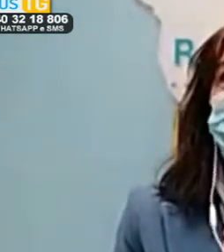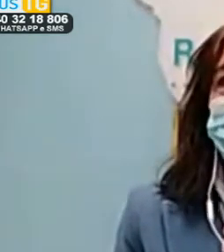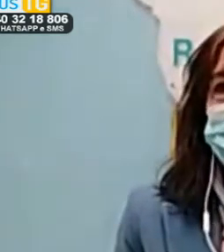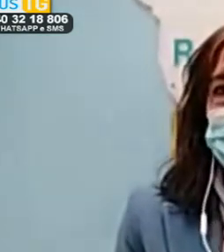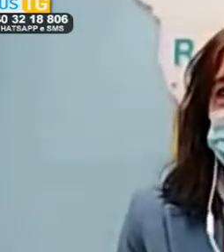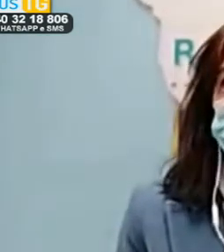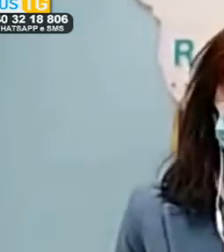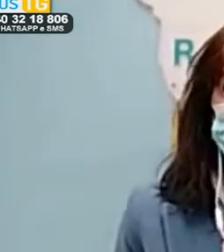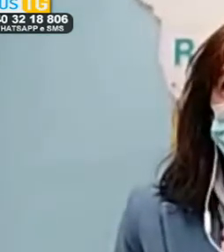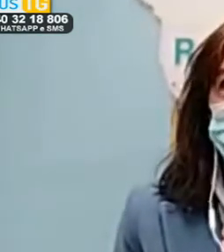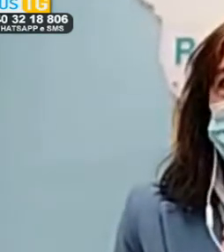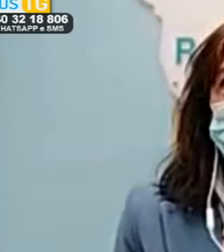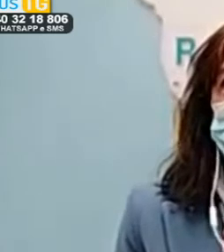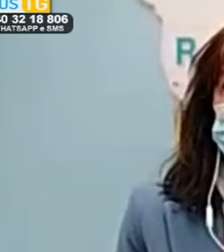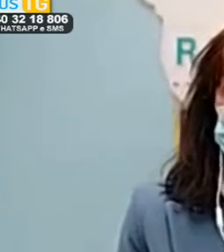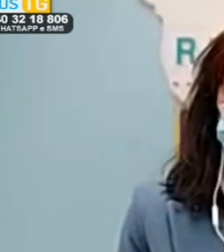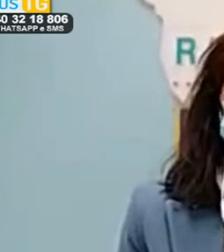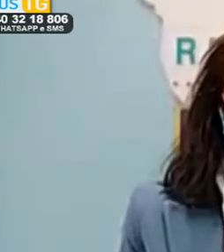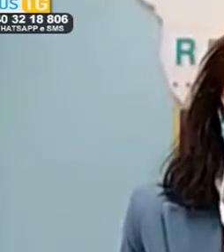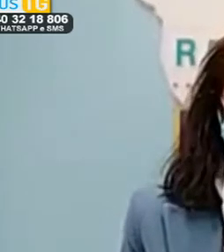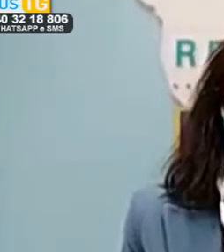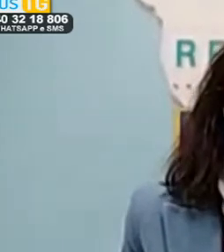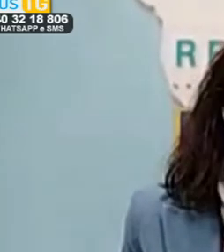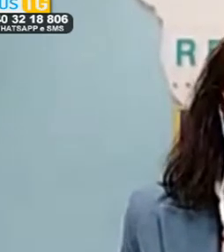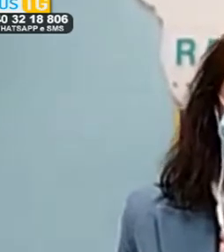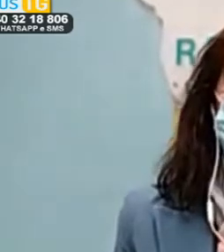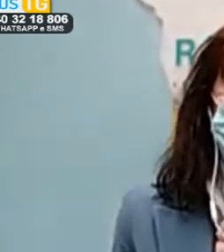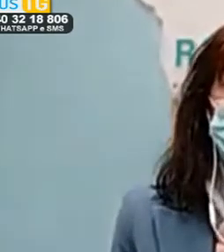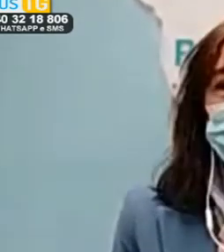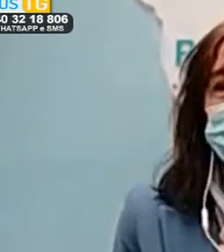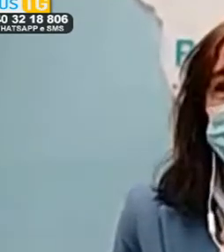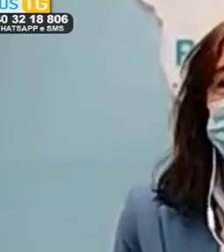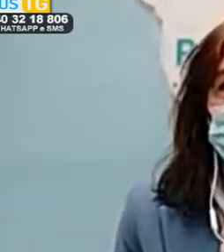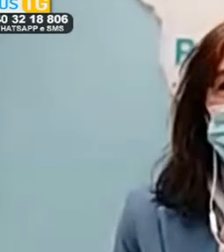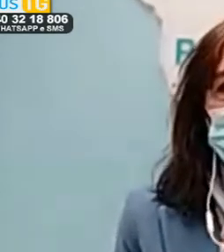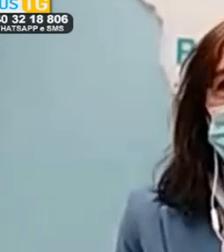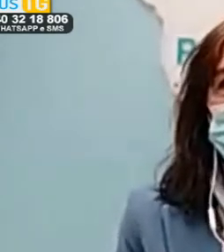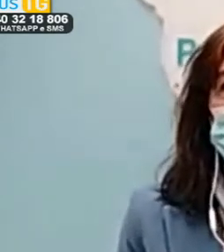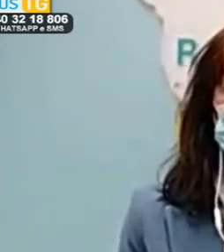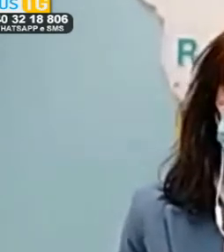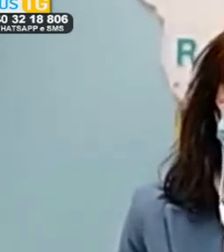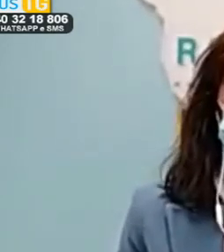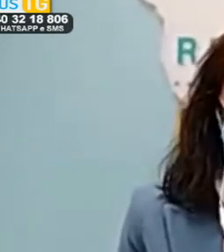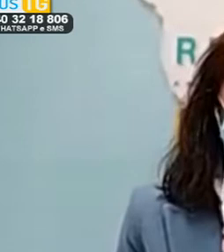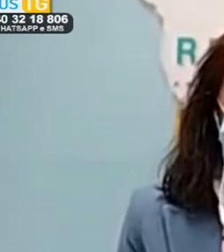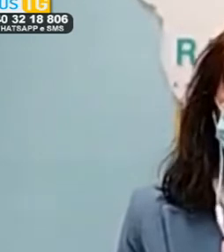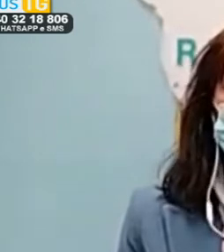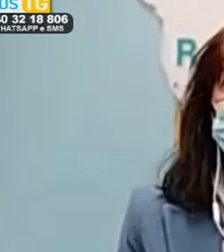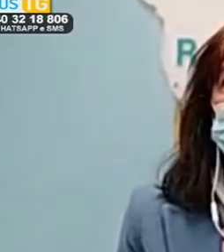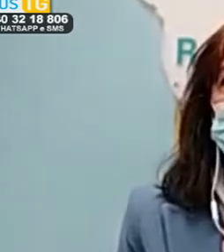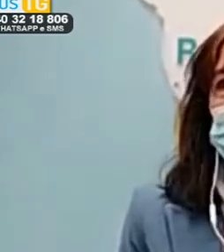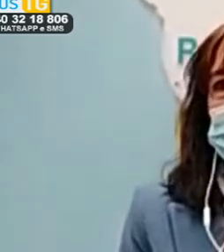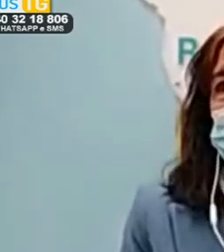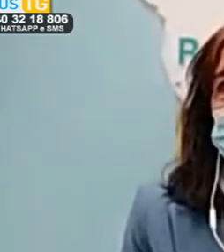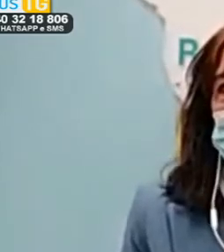i neopatentati devono attendere almeno 6-8 se non 9 mesi addirittura per poter fare l'esame di scuola guida. Quindi